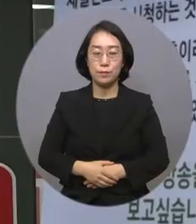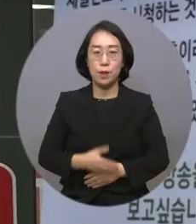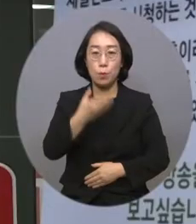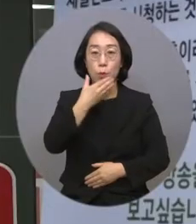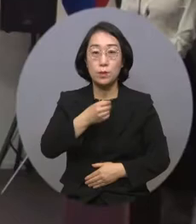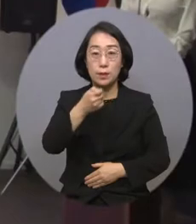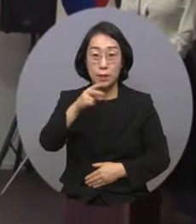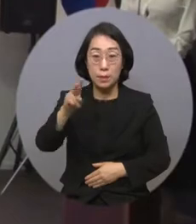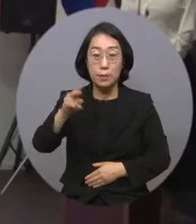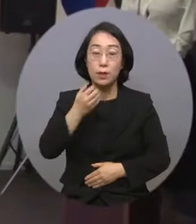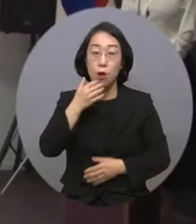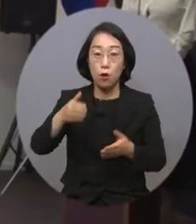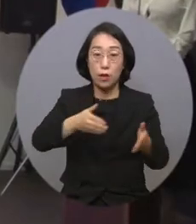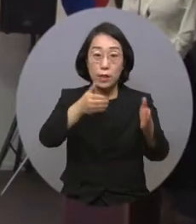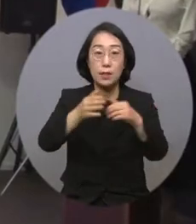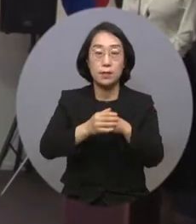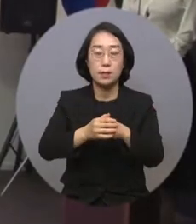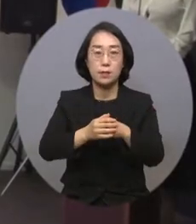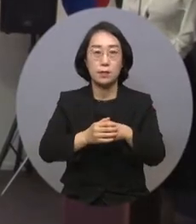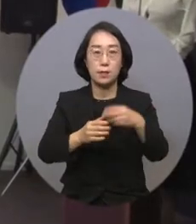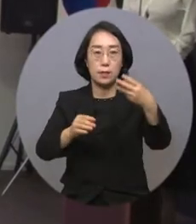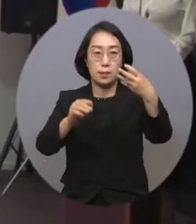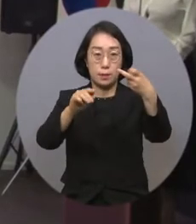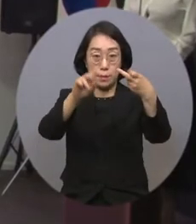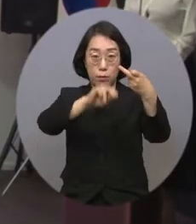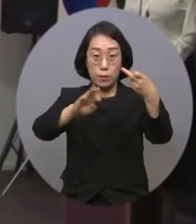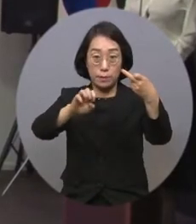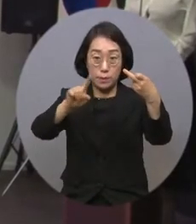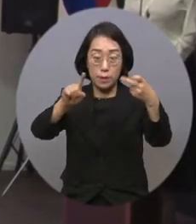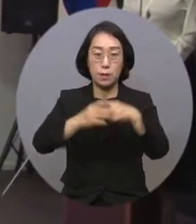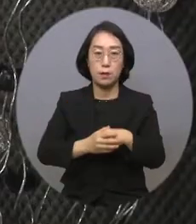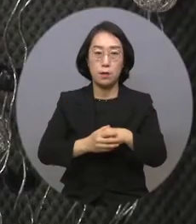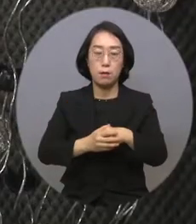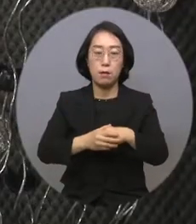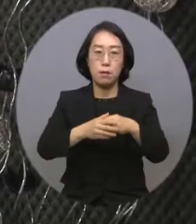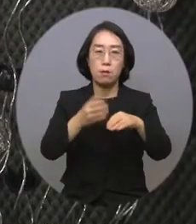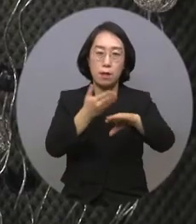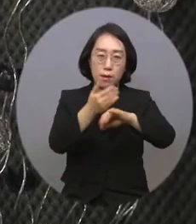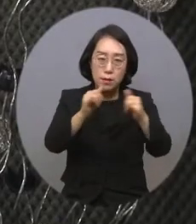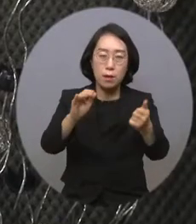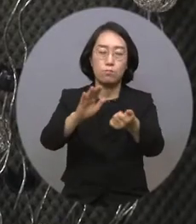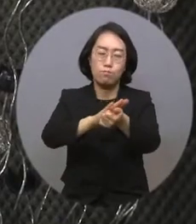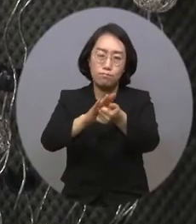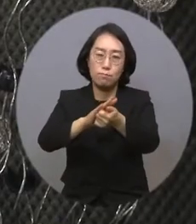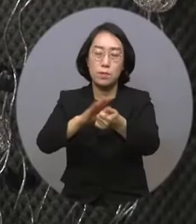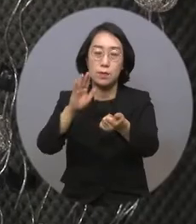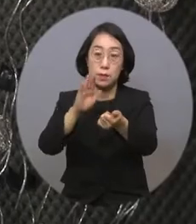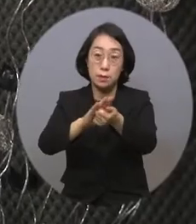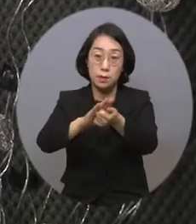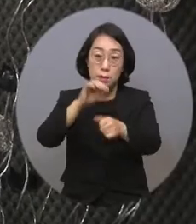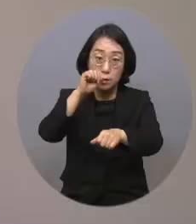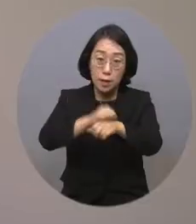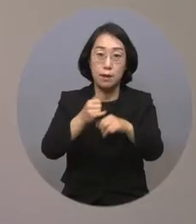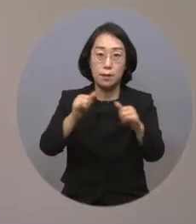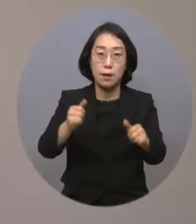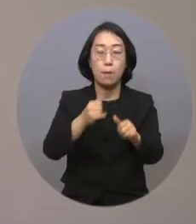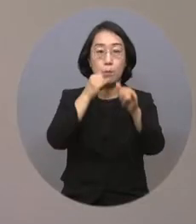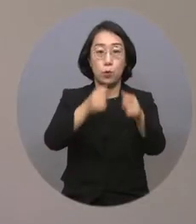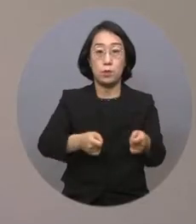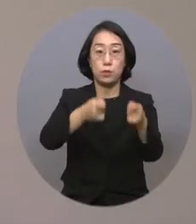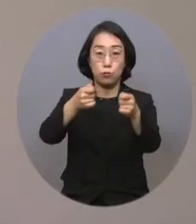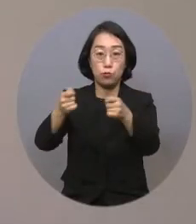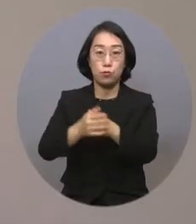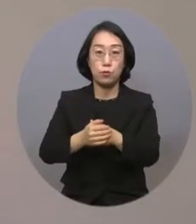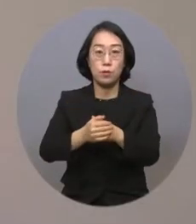복지TV 경기지사는 지난달 31일 이웃과 사회를 위해 평소 나눔과 배려를 실천해온 이들을 표창하는